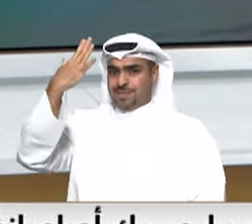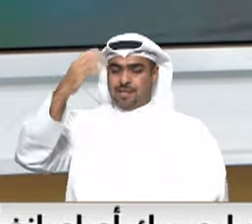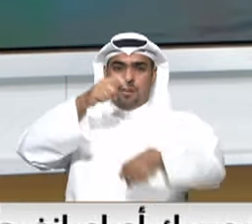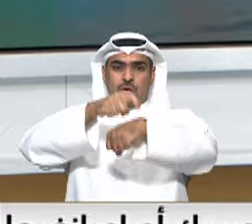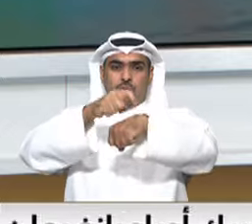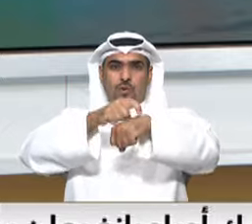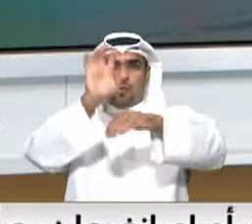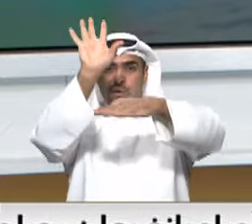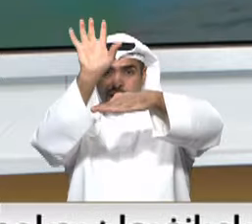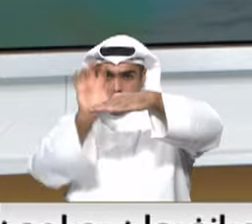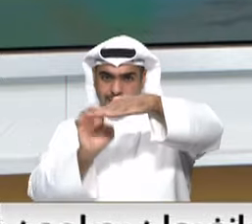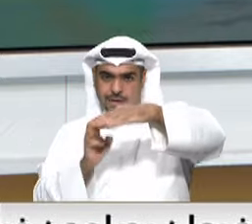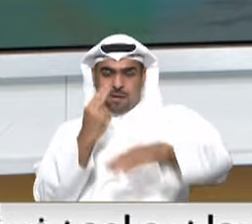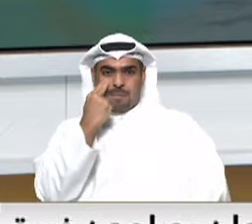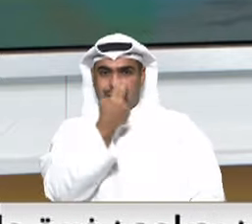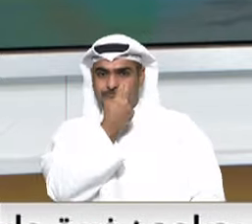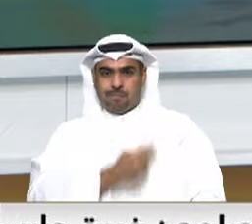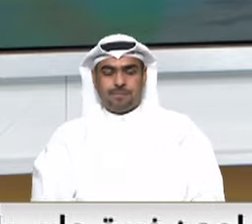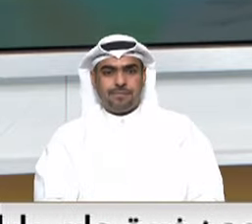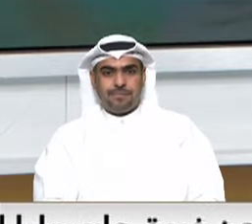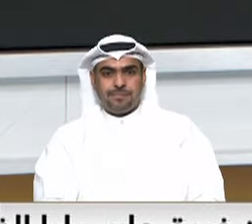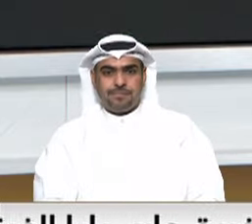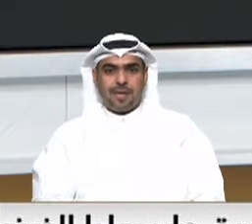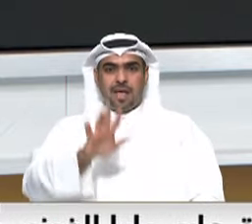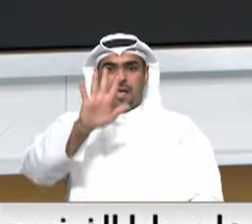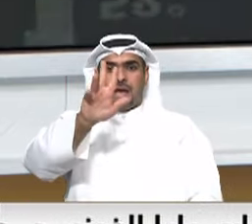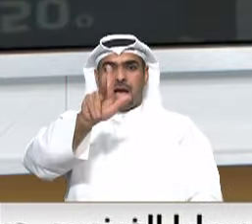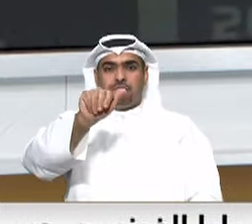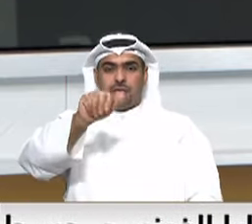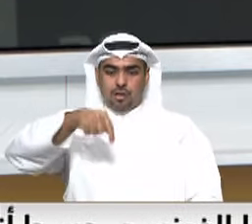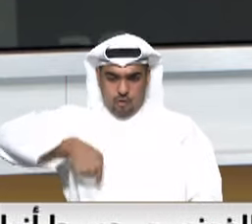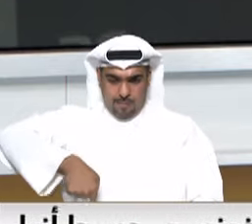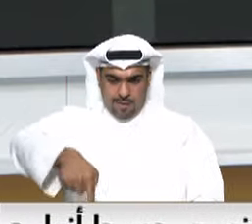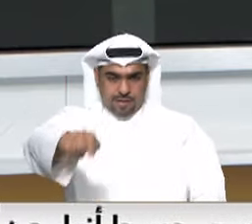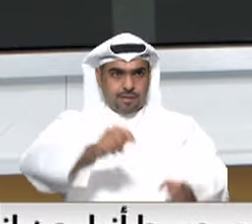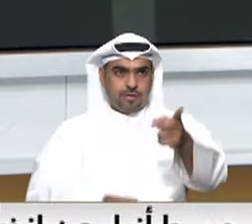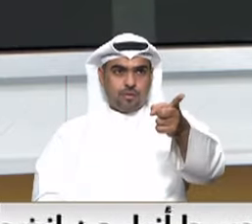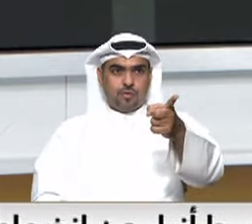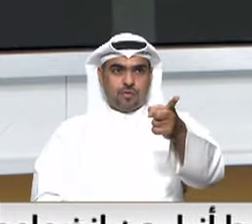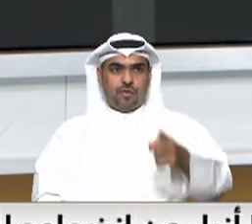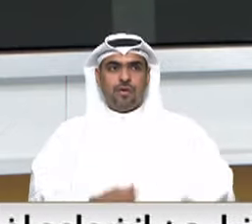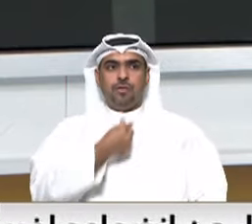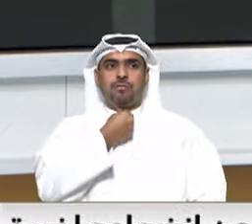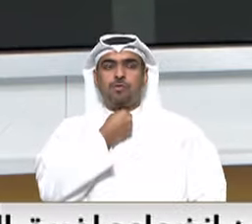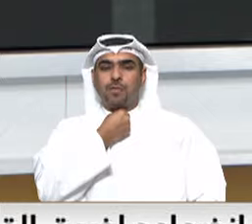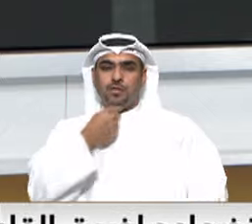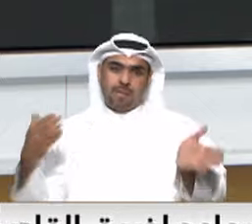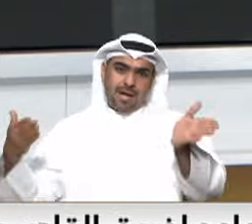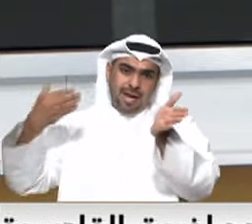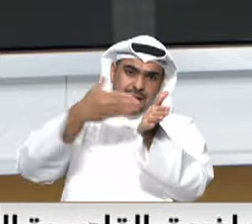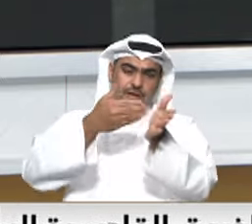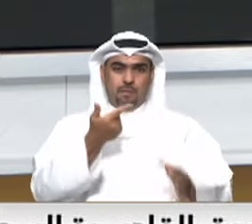الساعة 6:48. أما الطقس المتوقع الخمسة أيام القادمة، نلاحظ السماء صافية، الحرارة